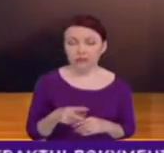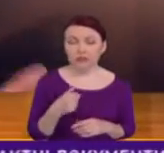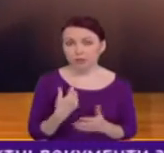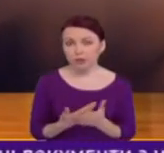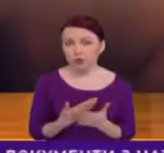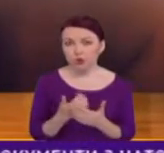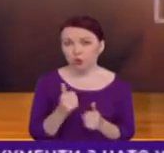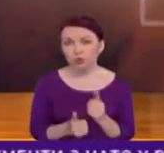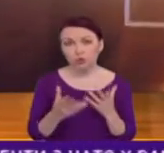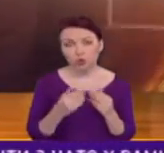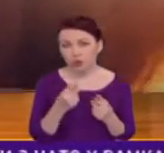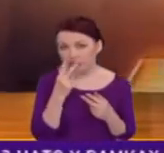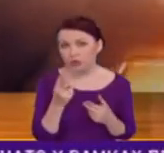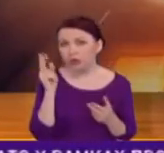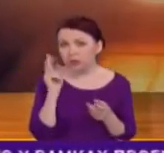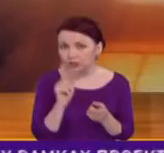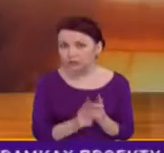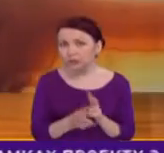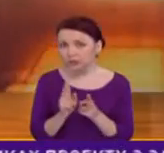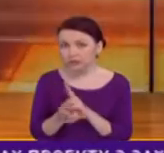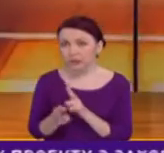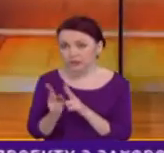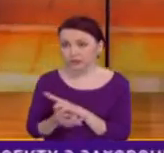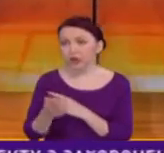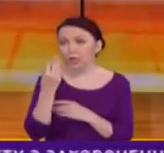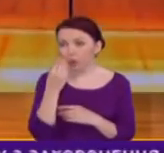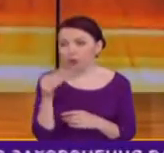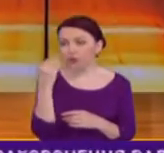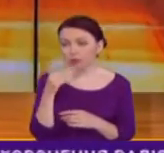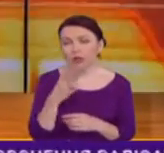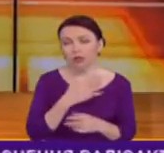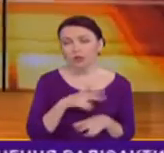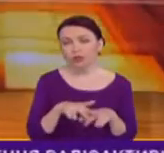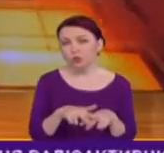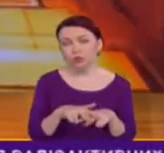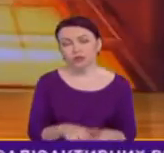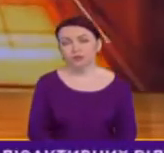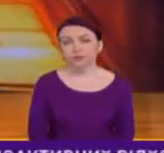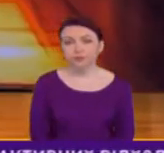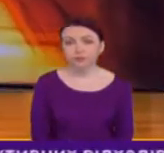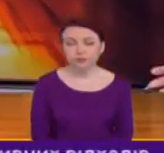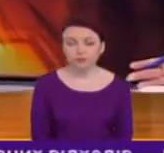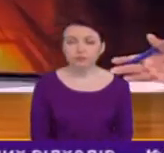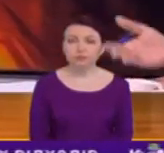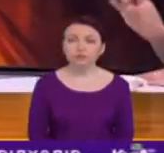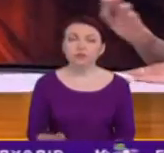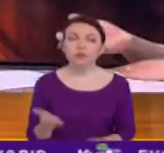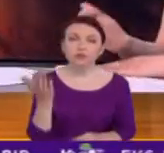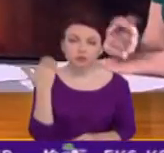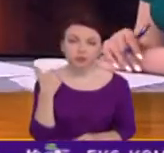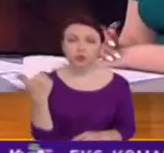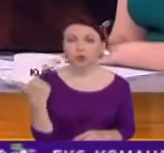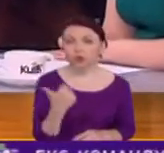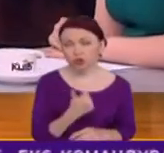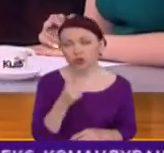практично кожного дня бачу зміни, де йде покращення по нашій столиці саме. Ну от з того дня, от з минулого